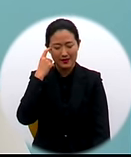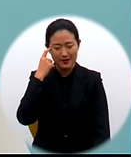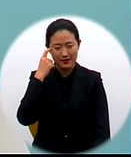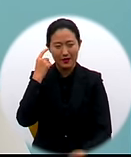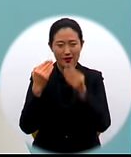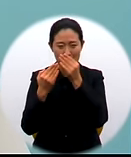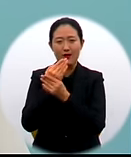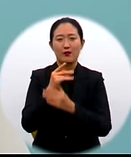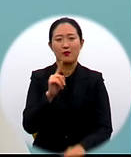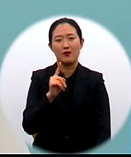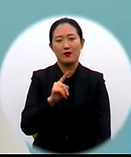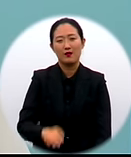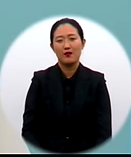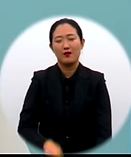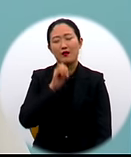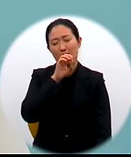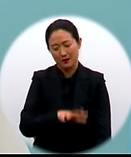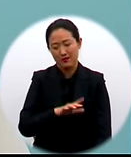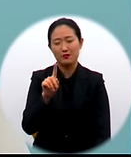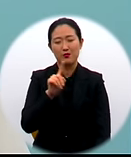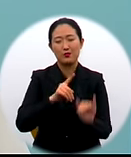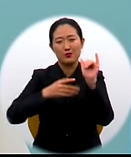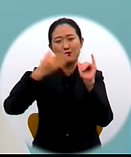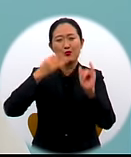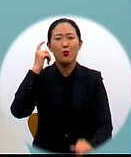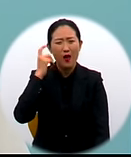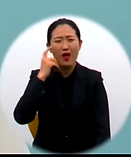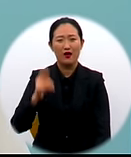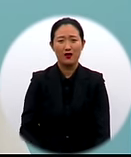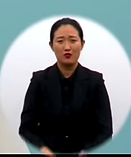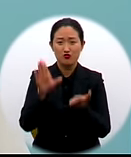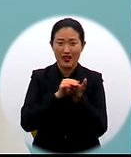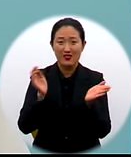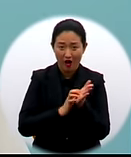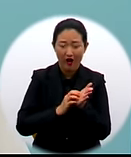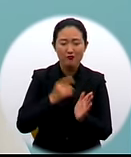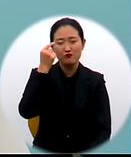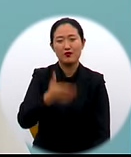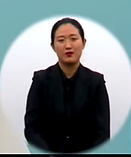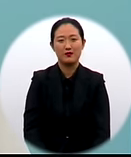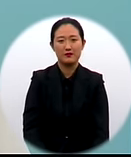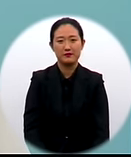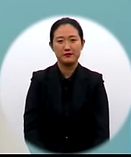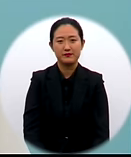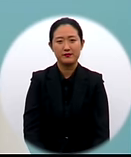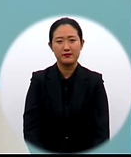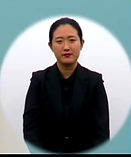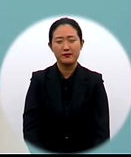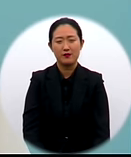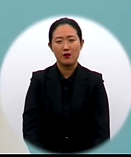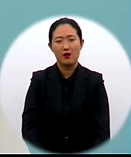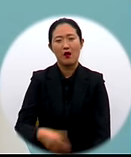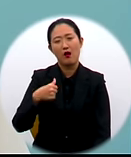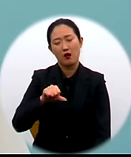먼저 드는 게 보통 무슨 생각이 먼저 드냐면 무슨 유튜버야 이 생각이 먼저 들어요. 수제는 했어? 이렇게 따라 붙는단 말이죠.